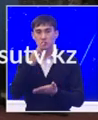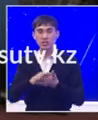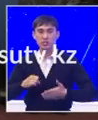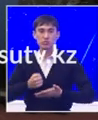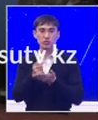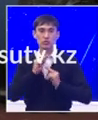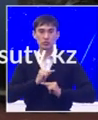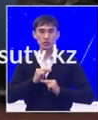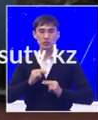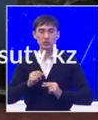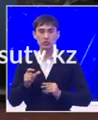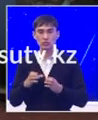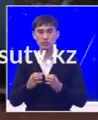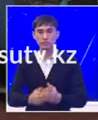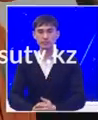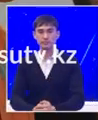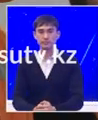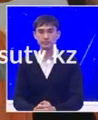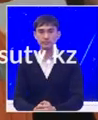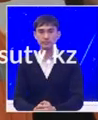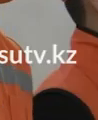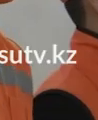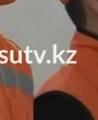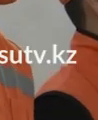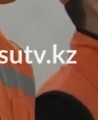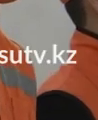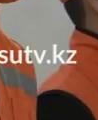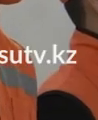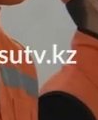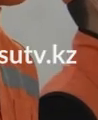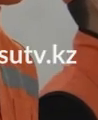спасательной службы. Мадина Несбек, Мади Байбосынов, телеканал ЖТСУ.